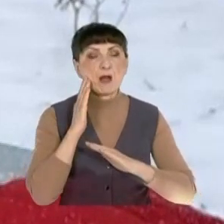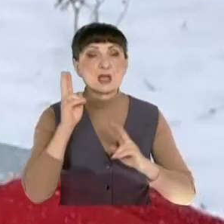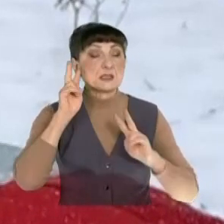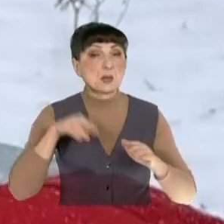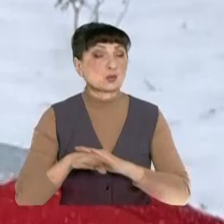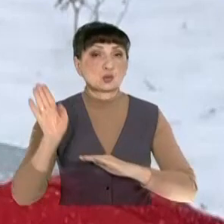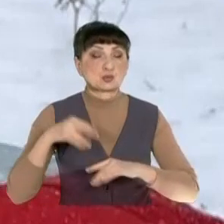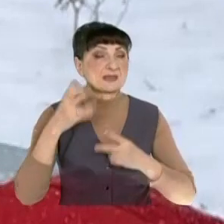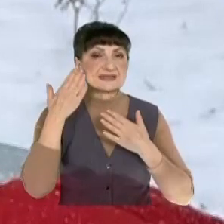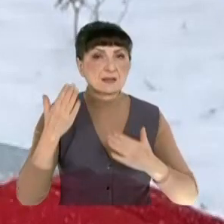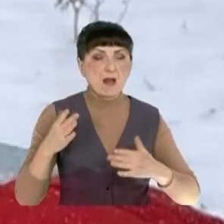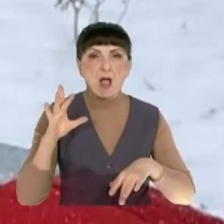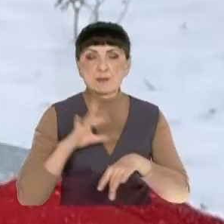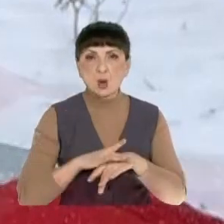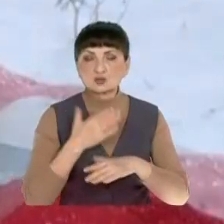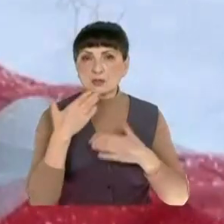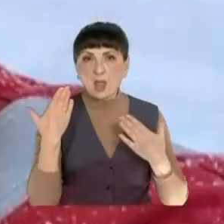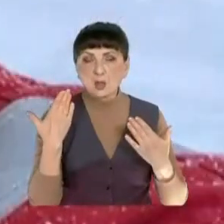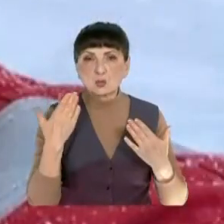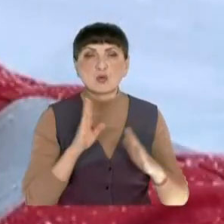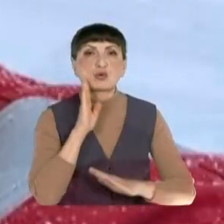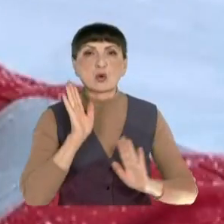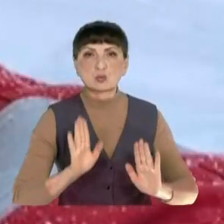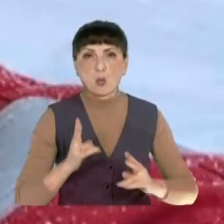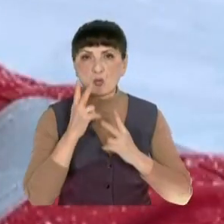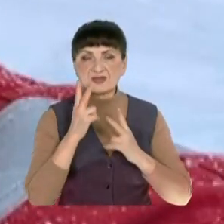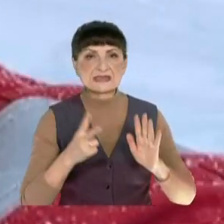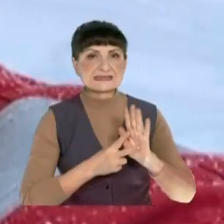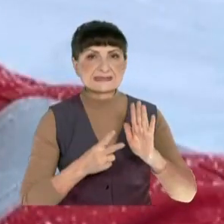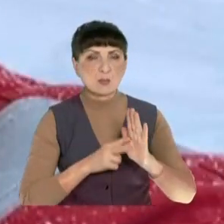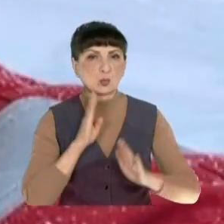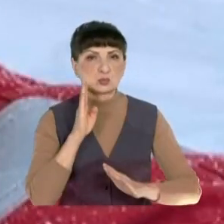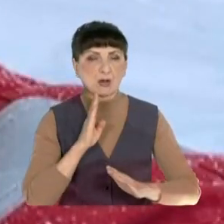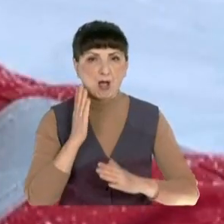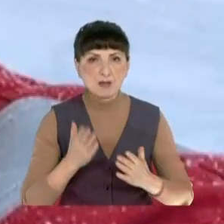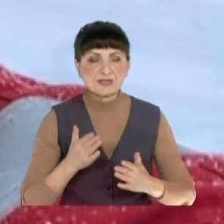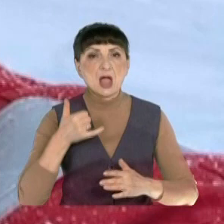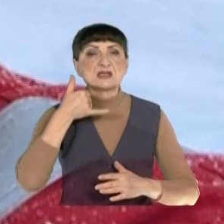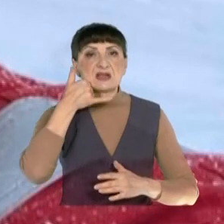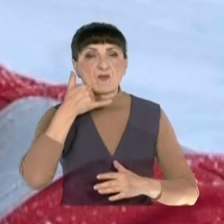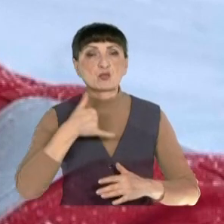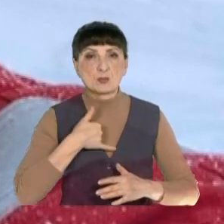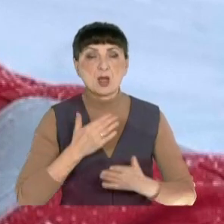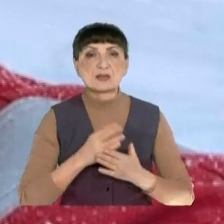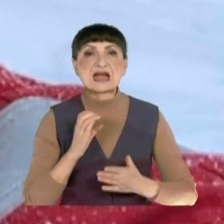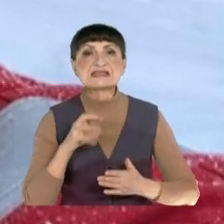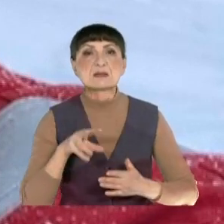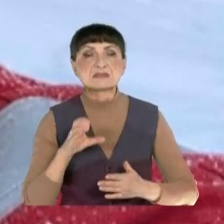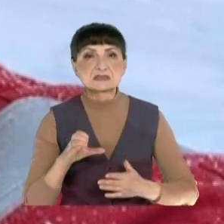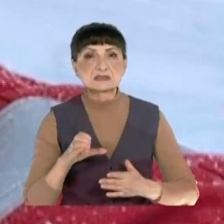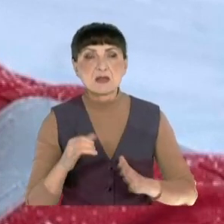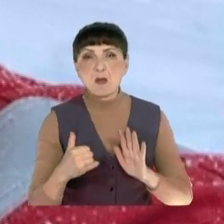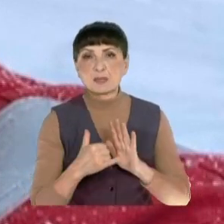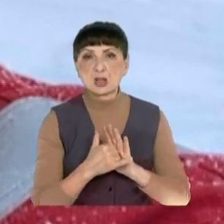ушел. Обнаружили его отсутствие утром около 7 часов утра. В телефоне у меня была смс-ка из